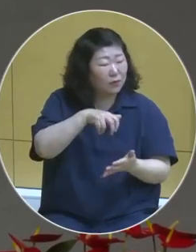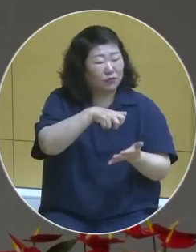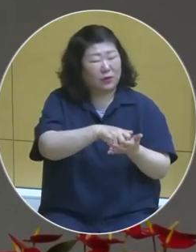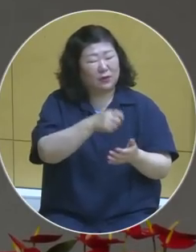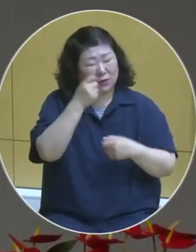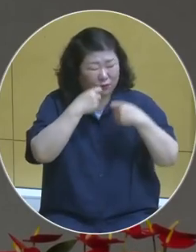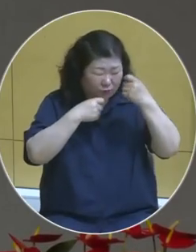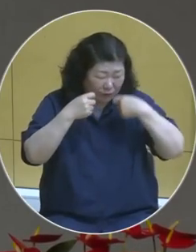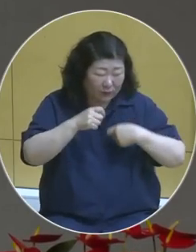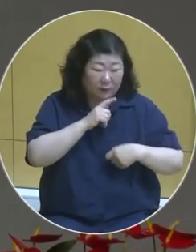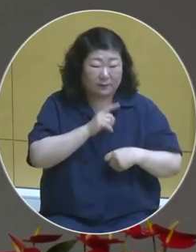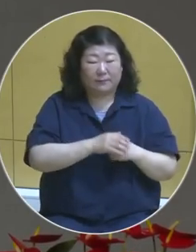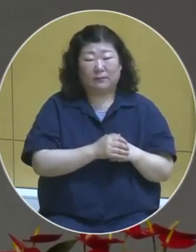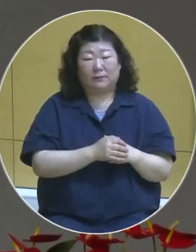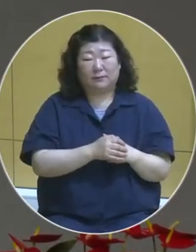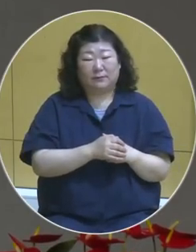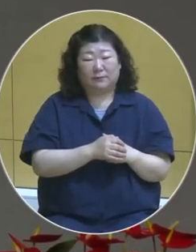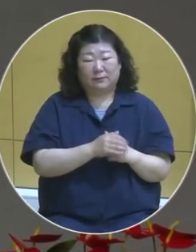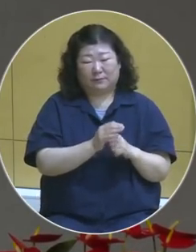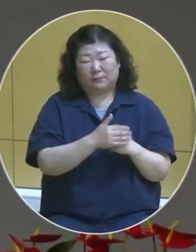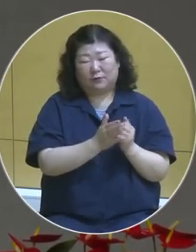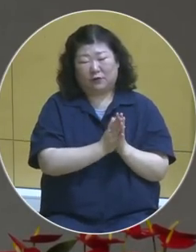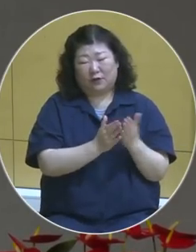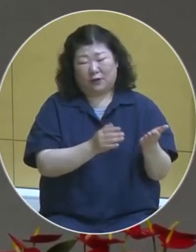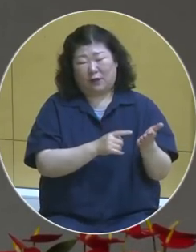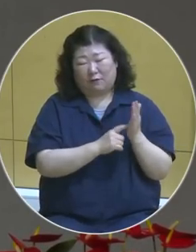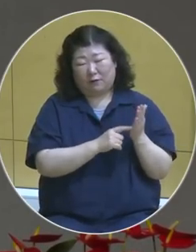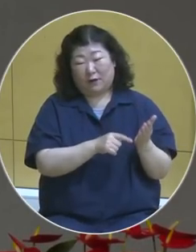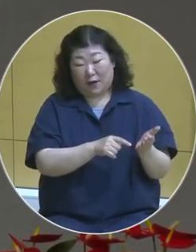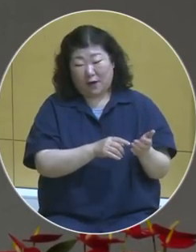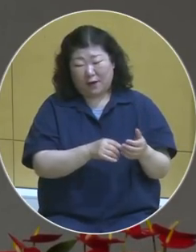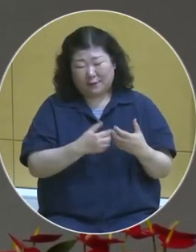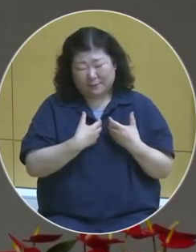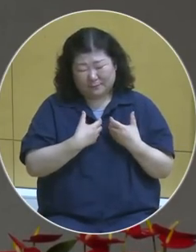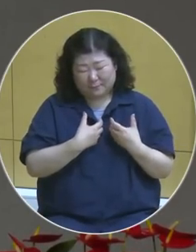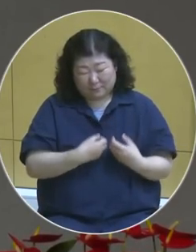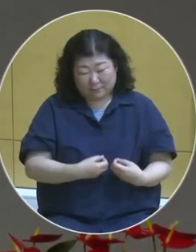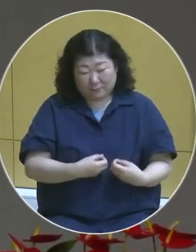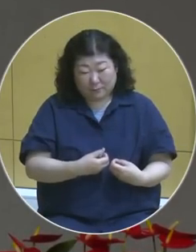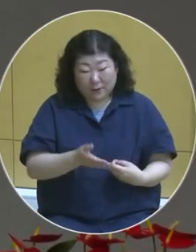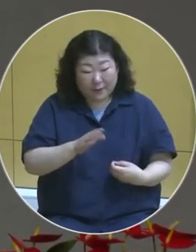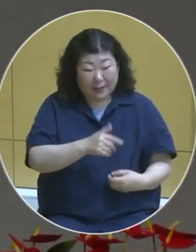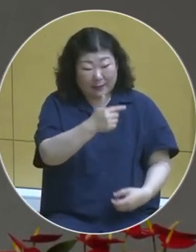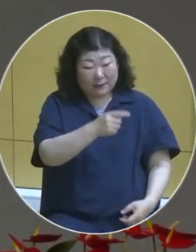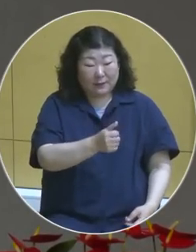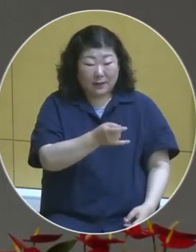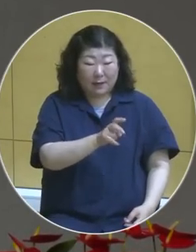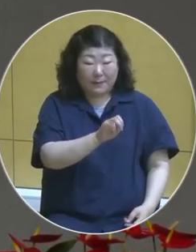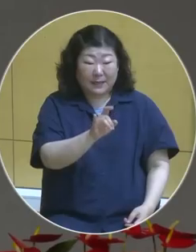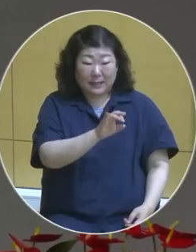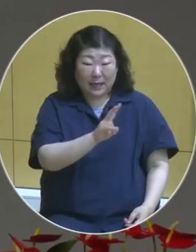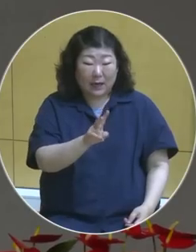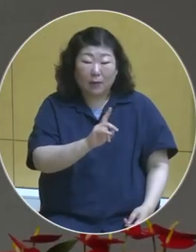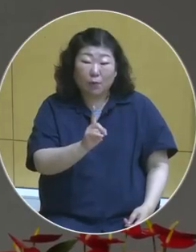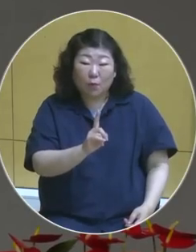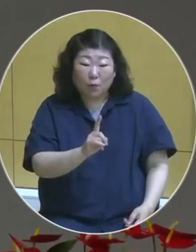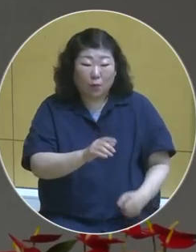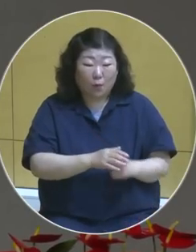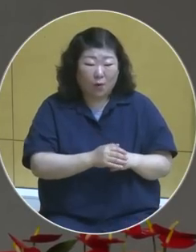있습니다. 얼마나 낙심되는 일일까요? 그런데 느헤미야가 그때 금식하며 기도하기로